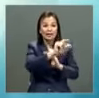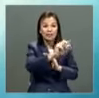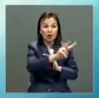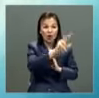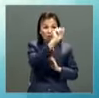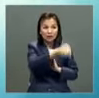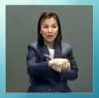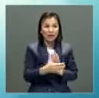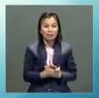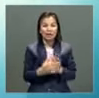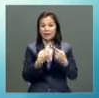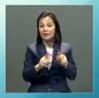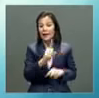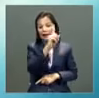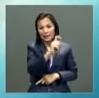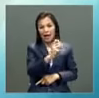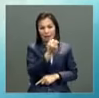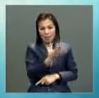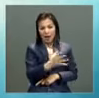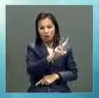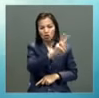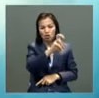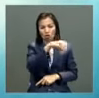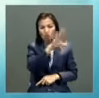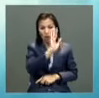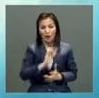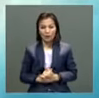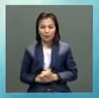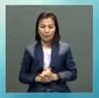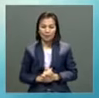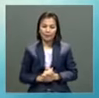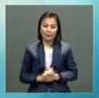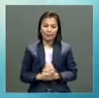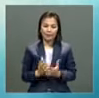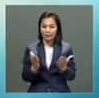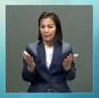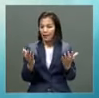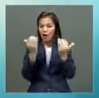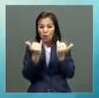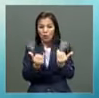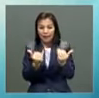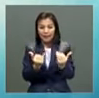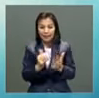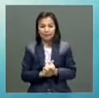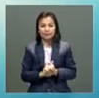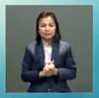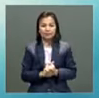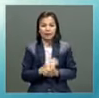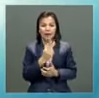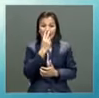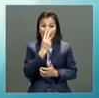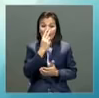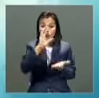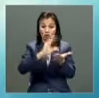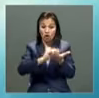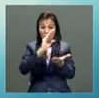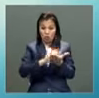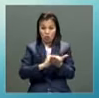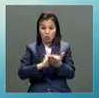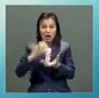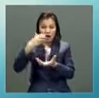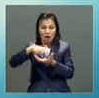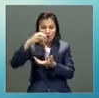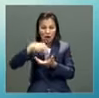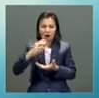ะครับแต่เขาเสียชีวิตไปเยอะกว่าเรา200กว่ารายนะครับอันนี้วันนี้เดี๋ยวผมจะเอาตัวเลขนี้มาเรียน